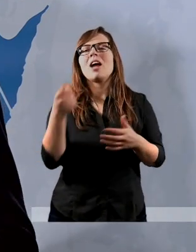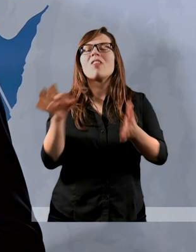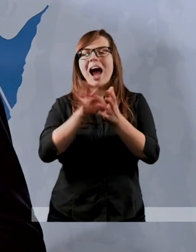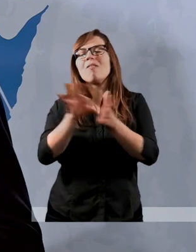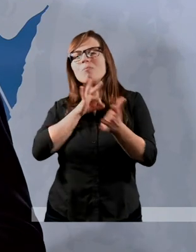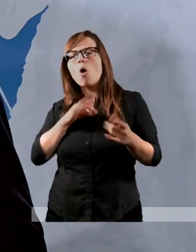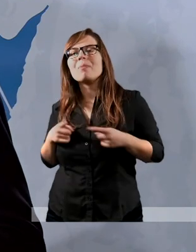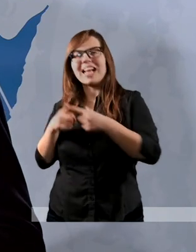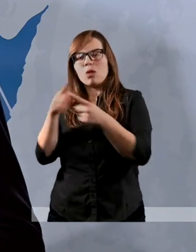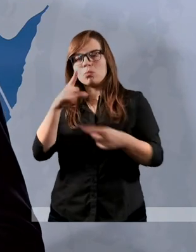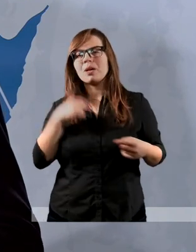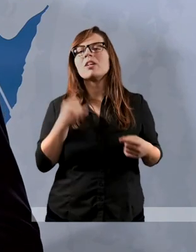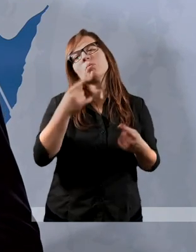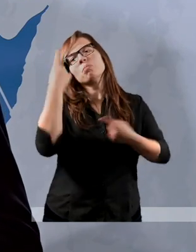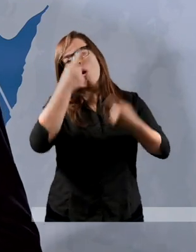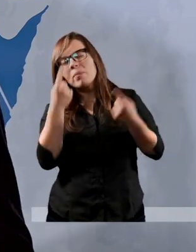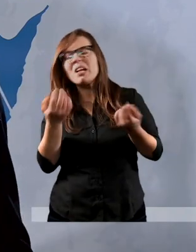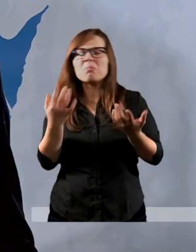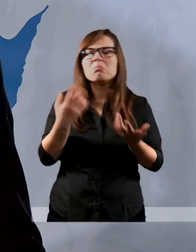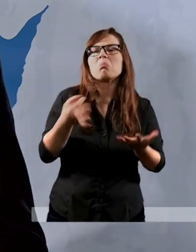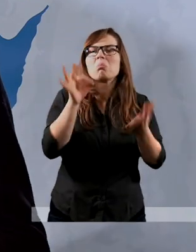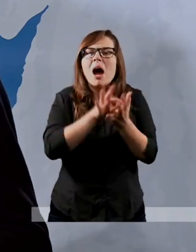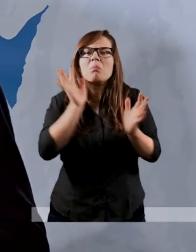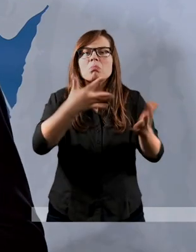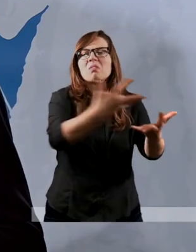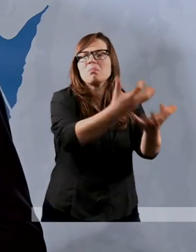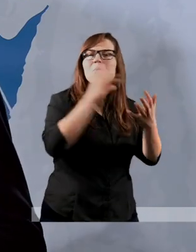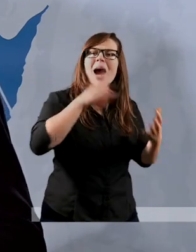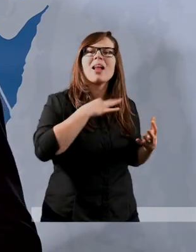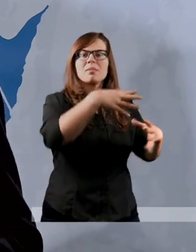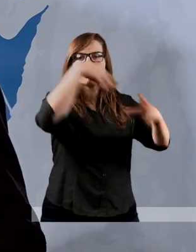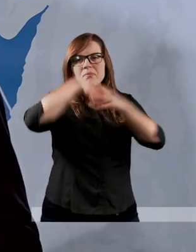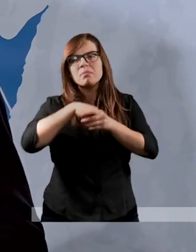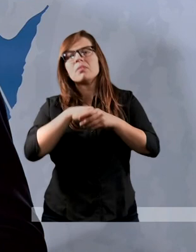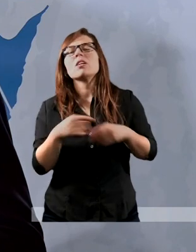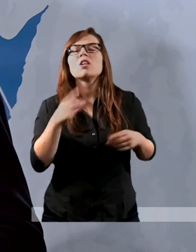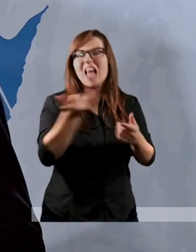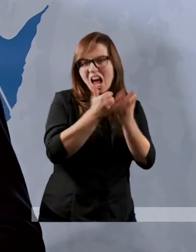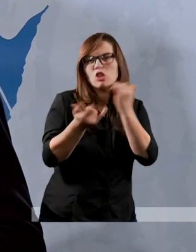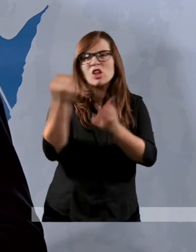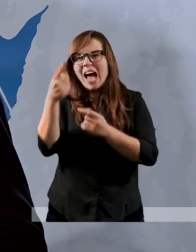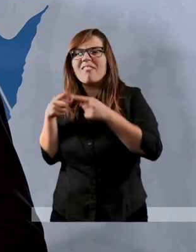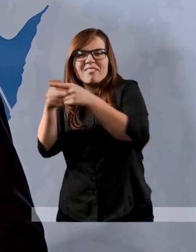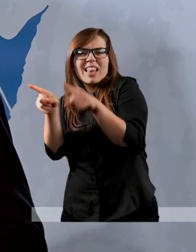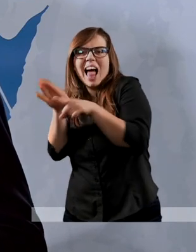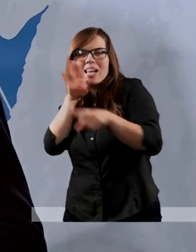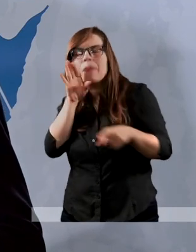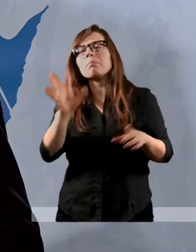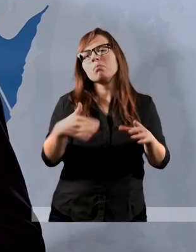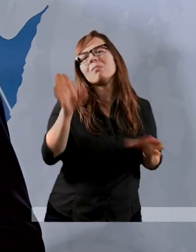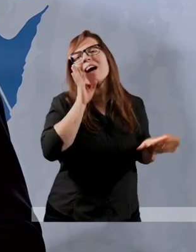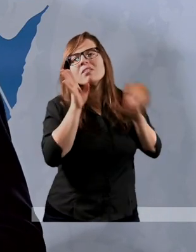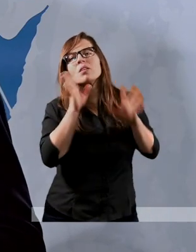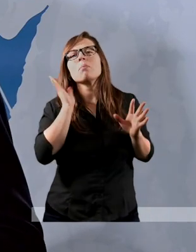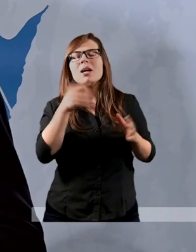jechał akurat w moim kierunku i pomyślałem, że od razu tego pana zabiorę ze sobą, jeżeli autobus jedzie w moim kierunku, to